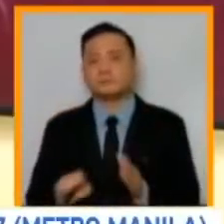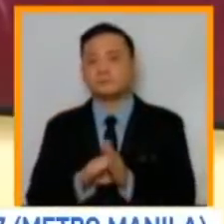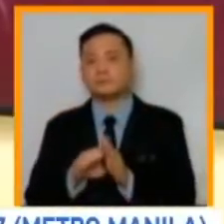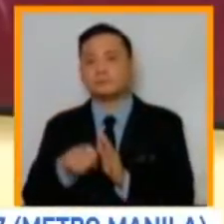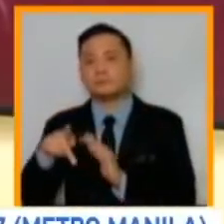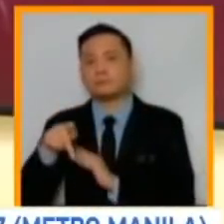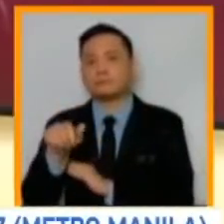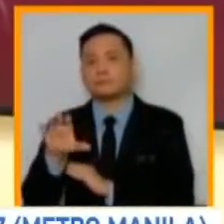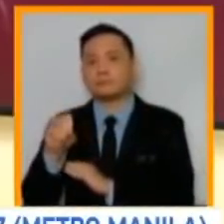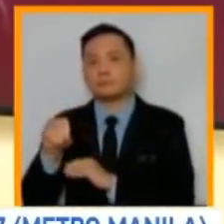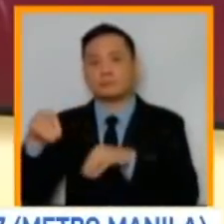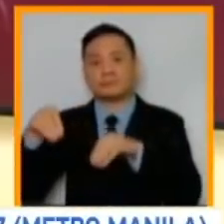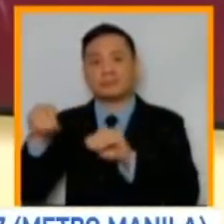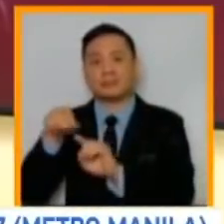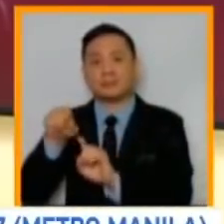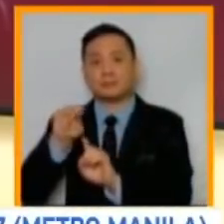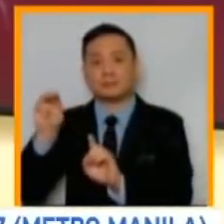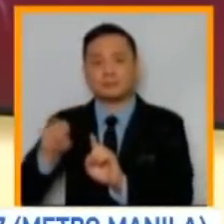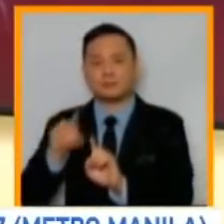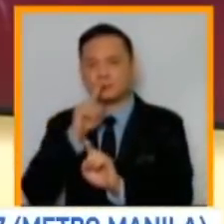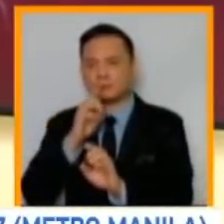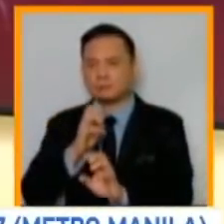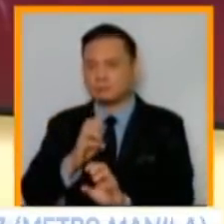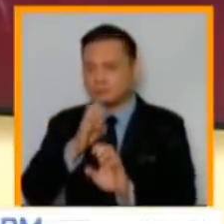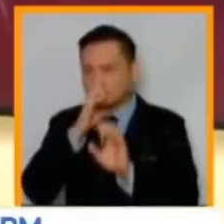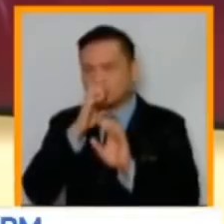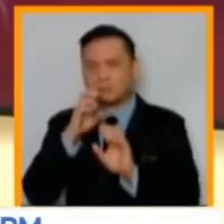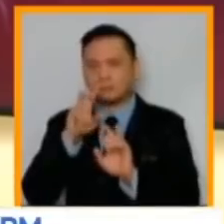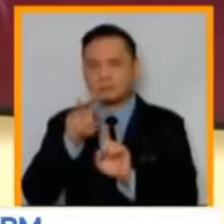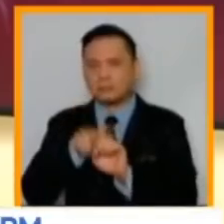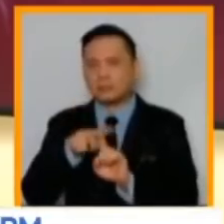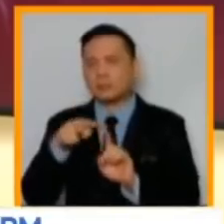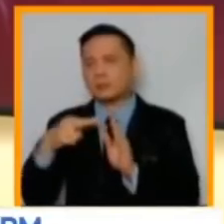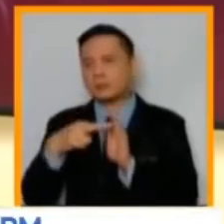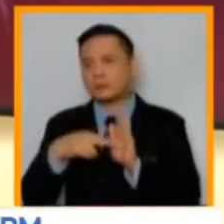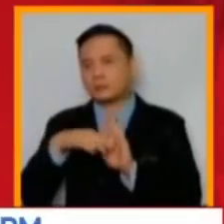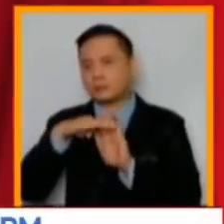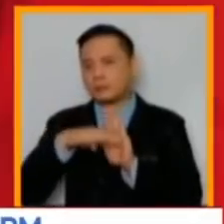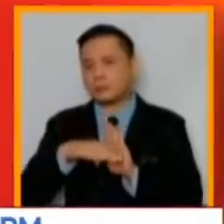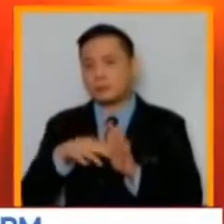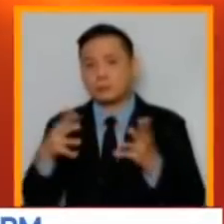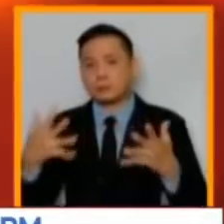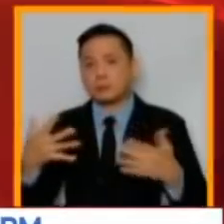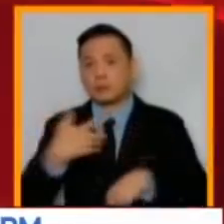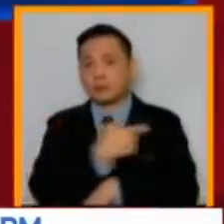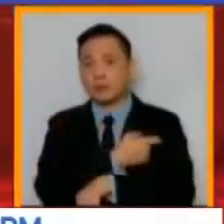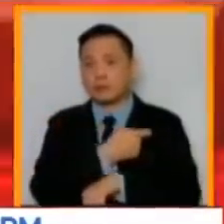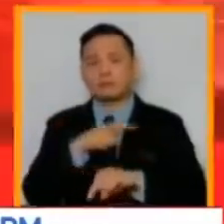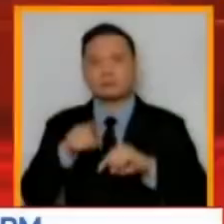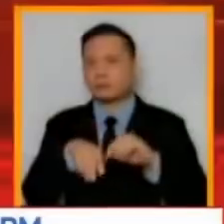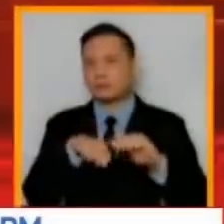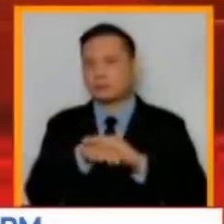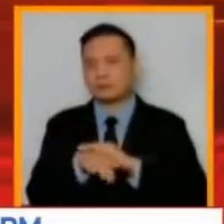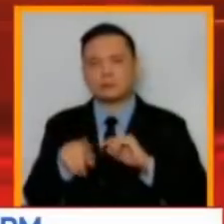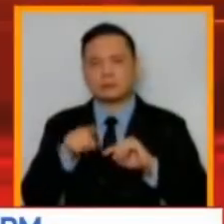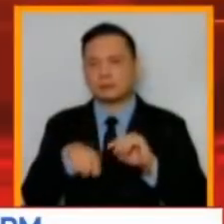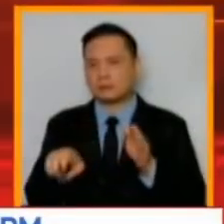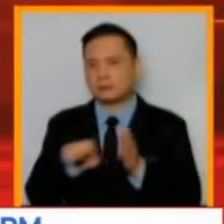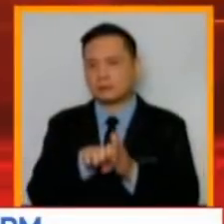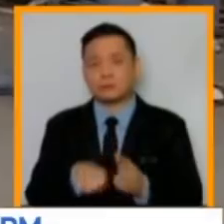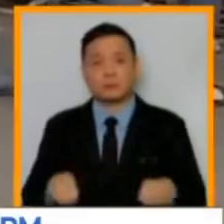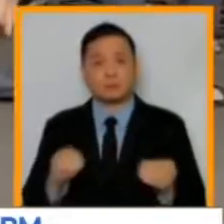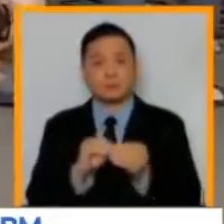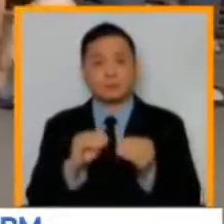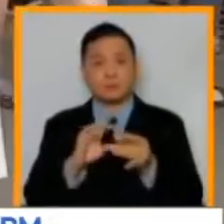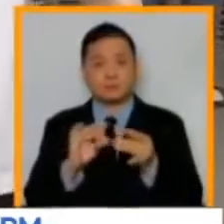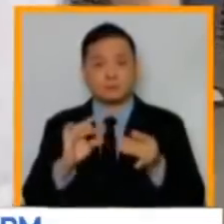ang no vax, no entry policy. Live mula sa Maynila, may unang balita si Darlene Kai. Darlene, may mga hindi ba mga